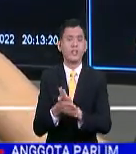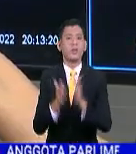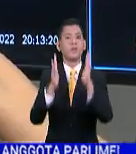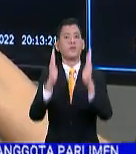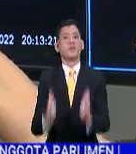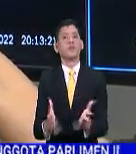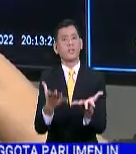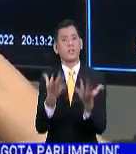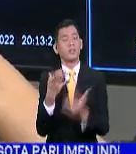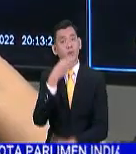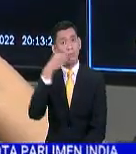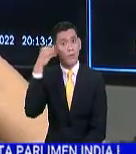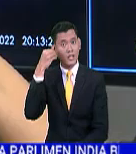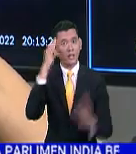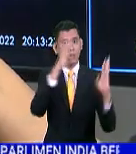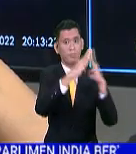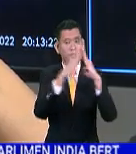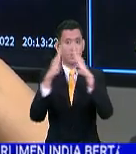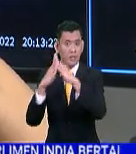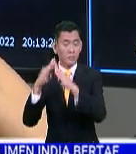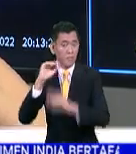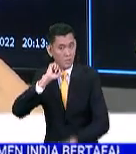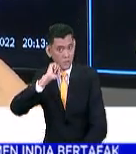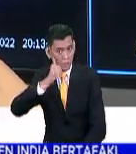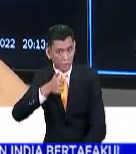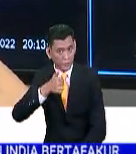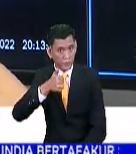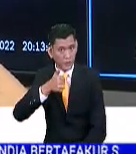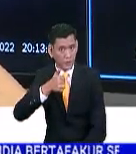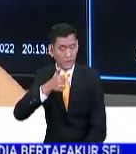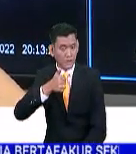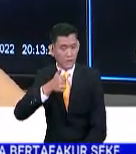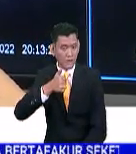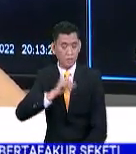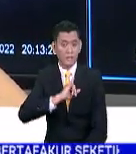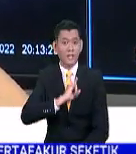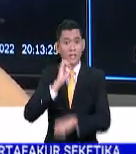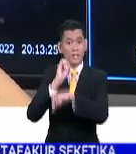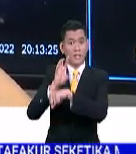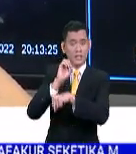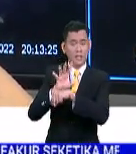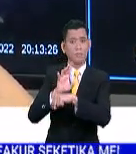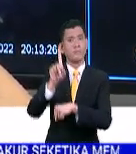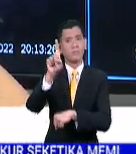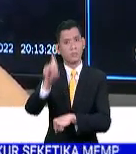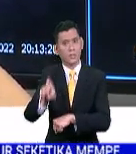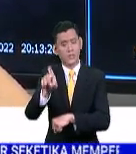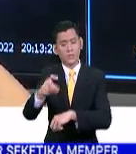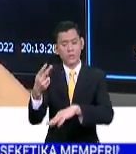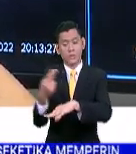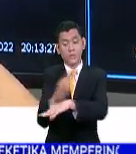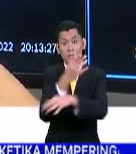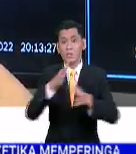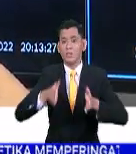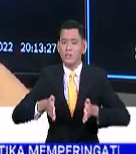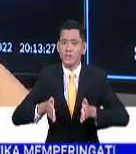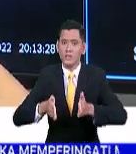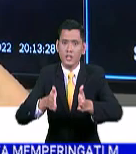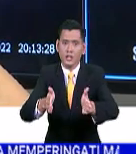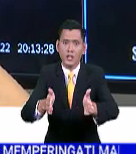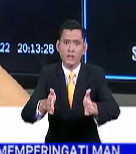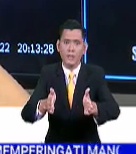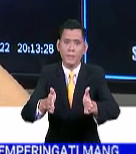ingin pulang ke ibu kota pada esok, kita sarankan kepada pengguna-pengguna untuk memasuki Lebuh Raya